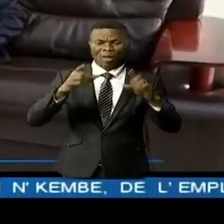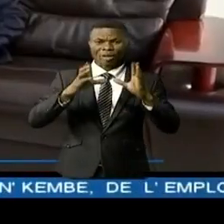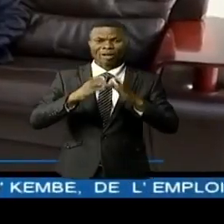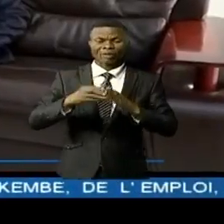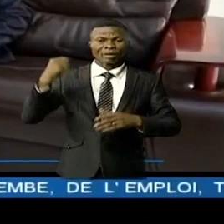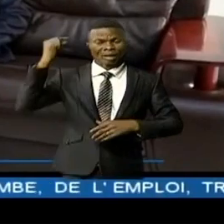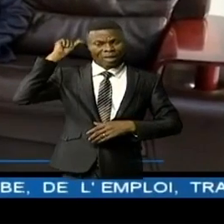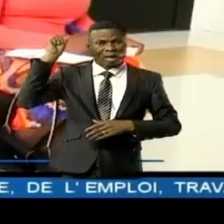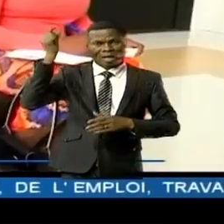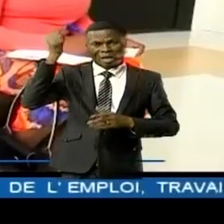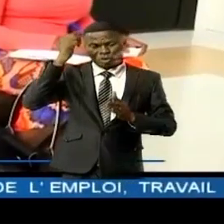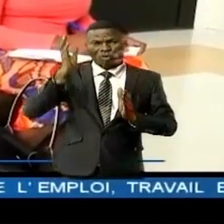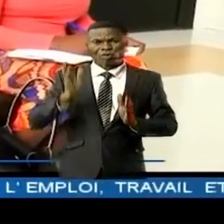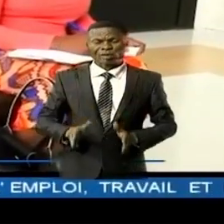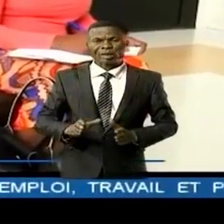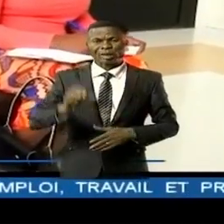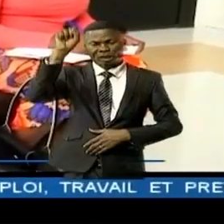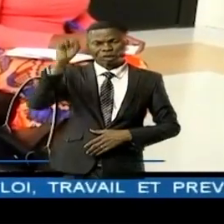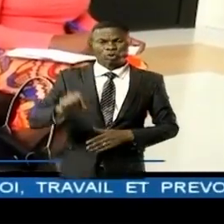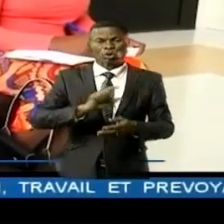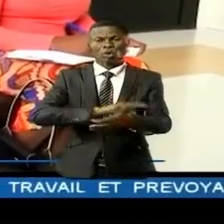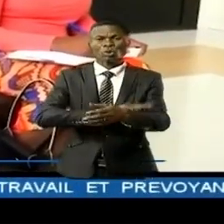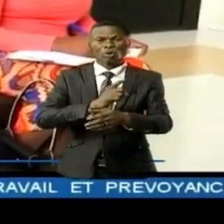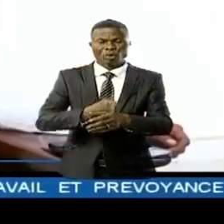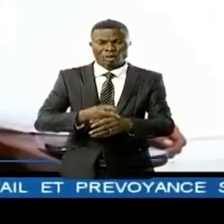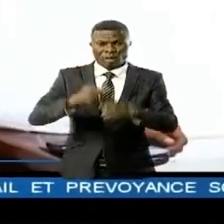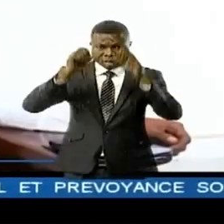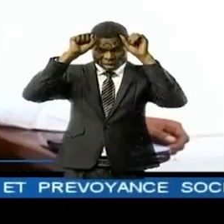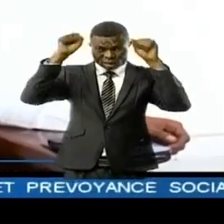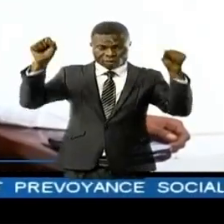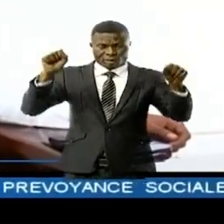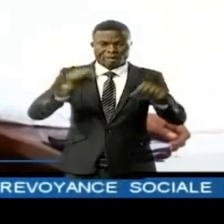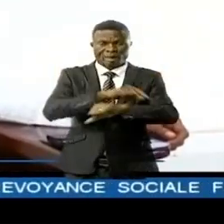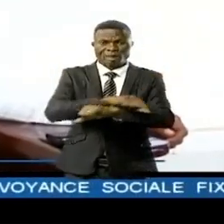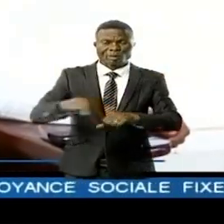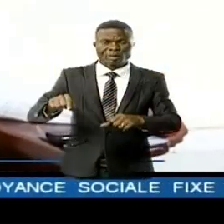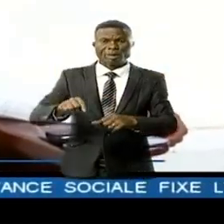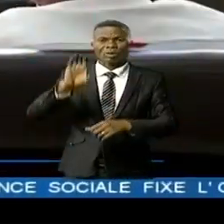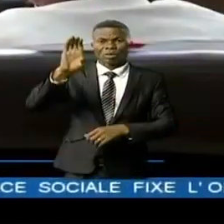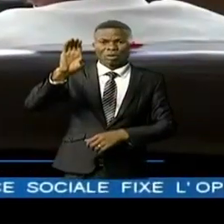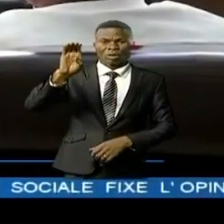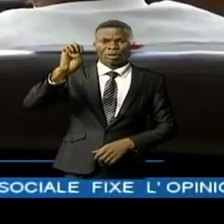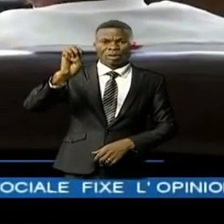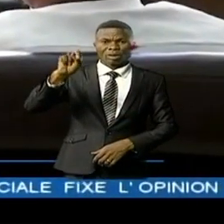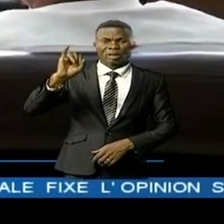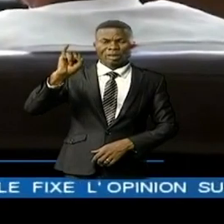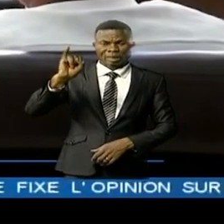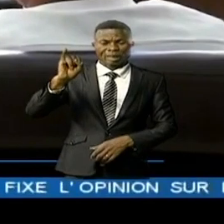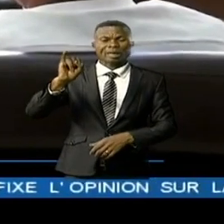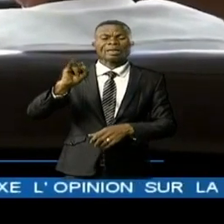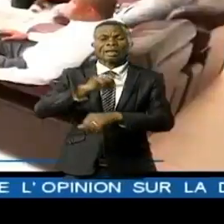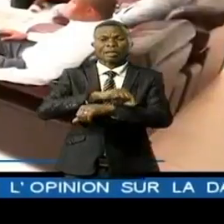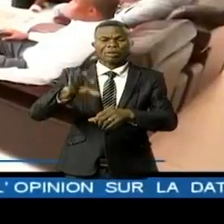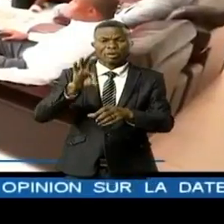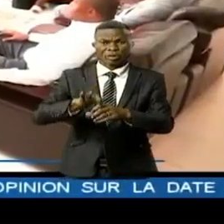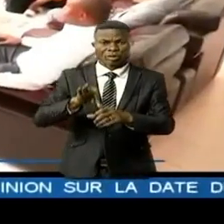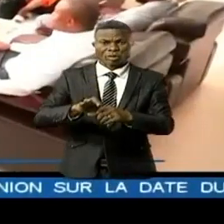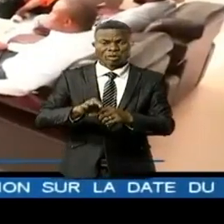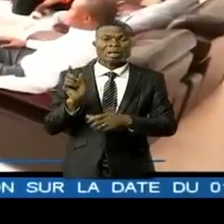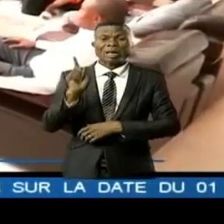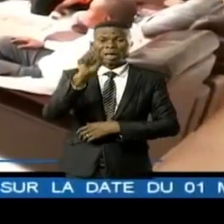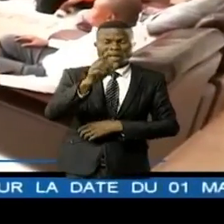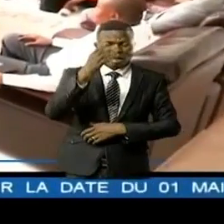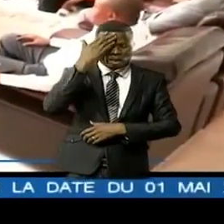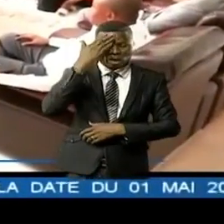Kivu, Théo Kassi, le président de la Commission électorale nationale indépendante, Denis Kadima Kazadi, a fait savoir qu'il y est allé pour s'enquérir